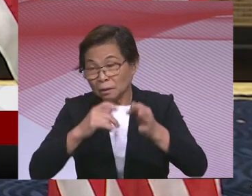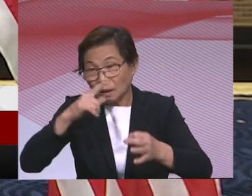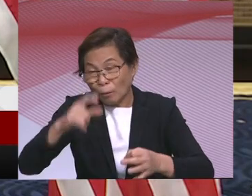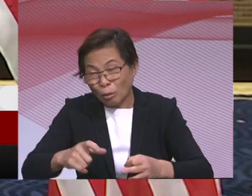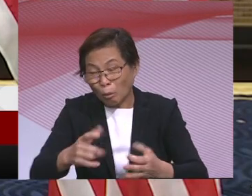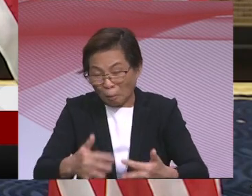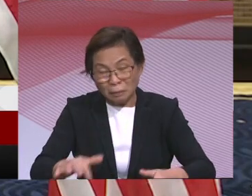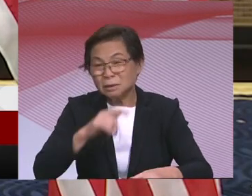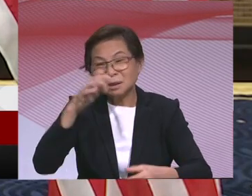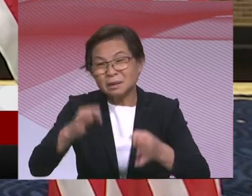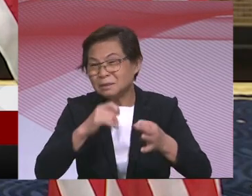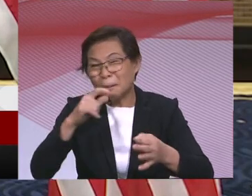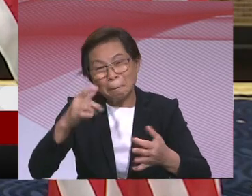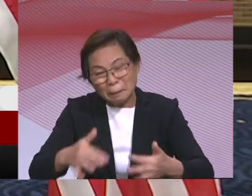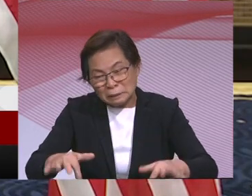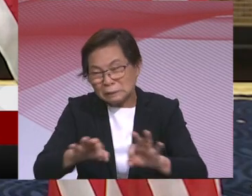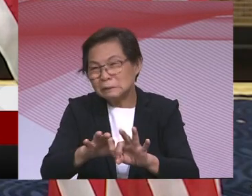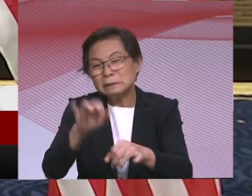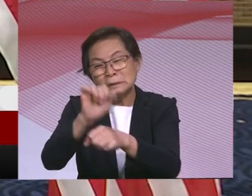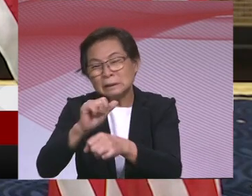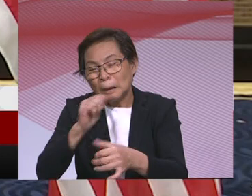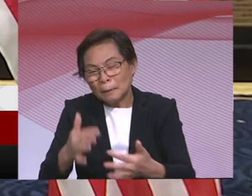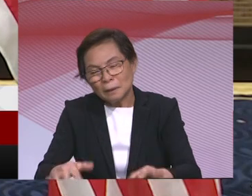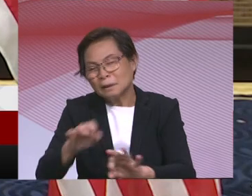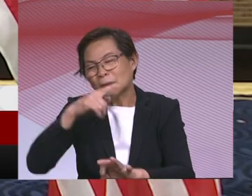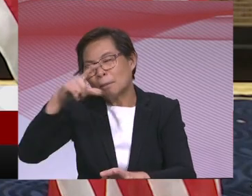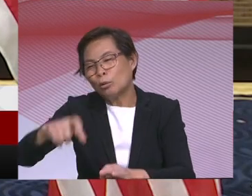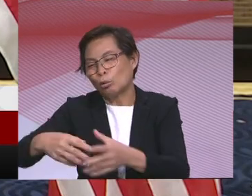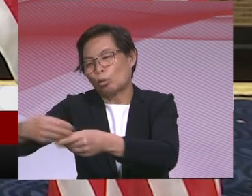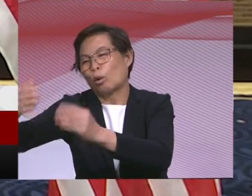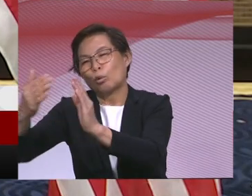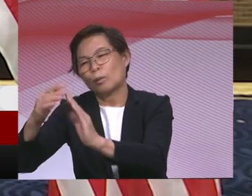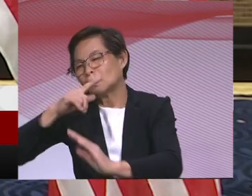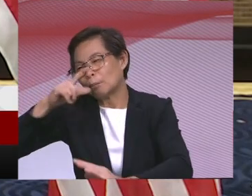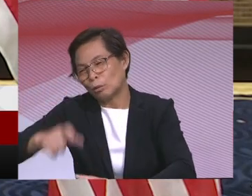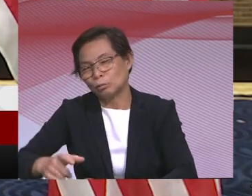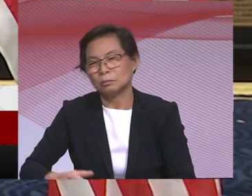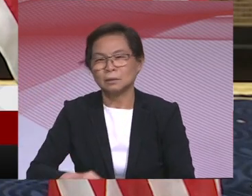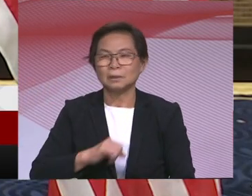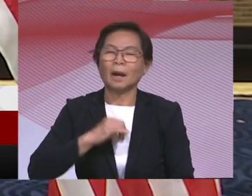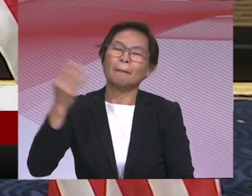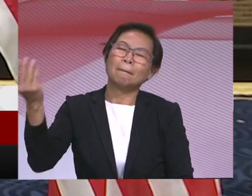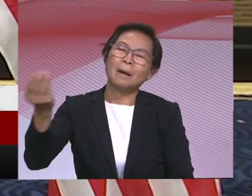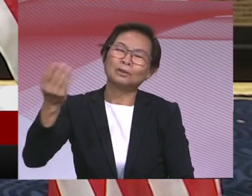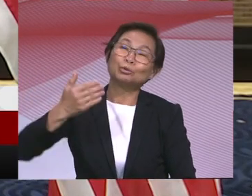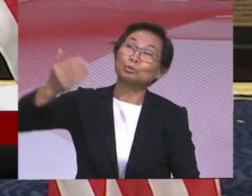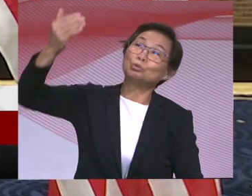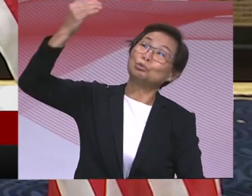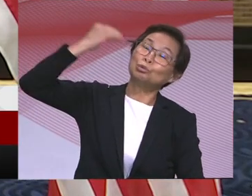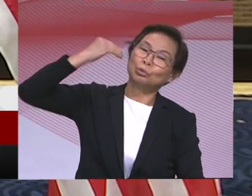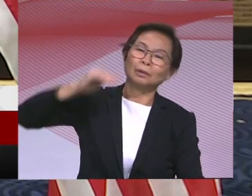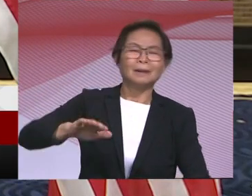kepulauan segera atau pun mendesak tidak perlulah keluar rumah macam mana yang saya biasa Sebutkan dulu